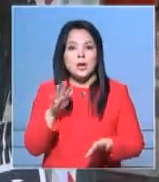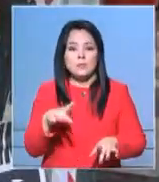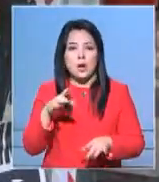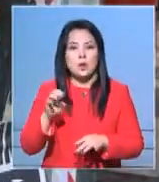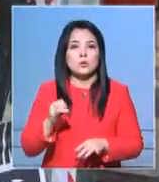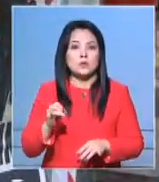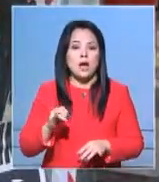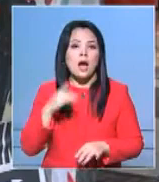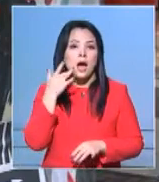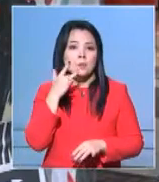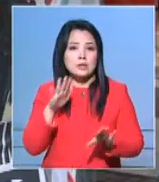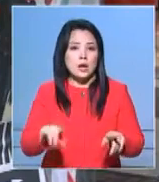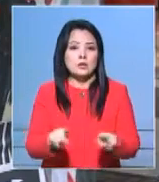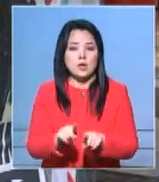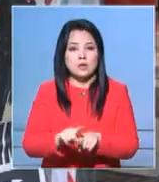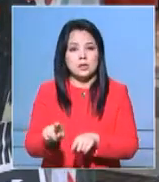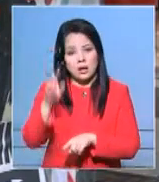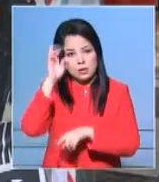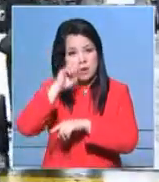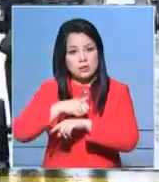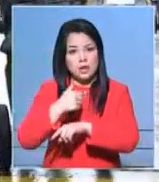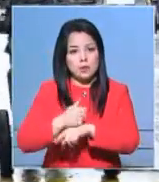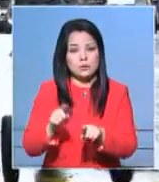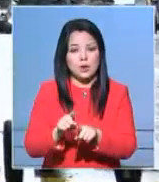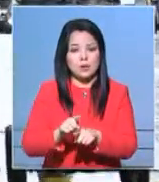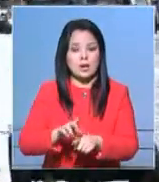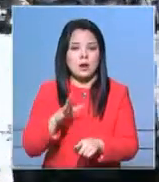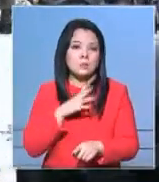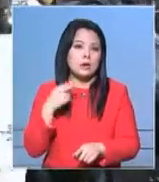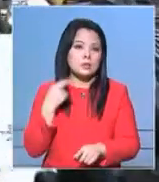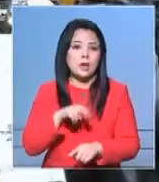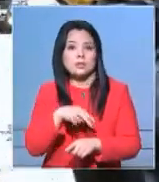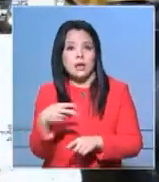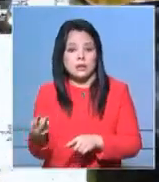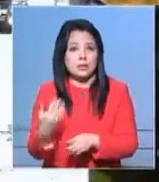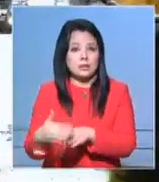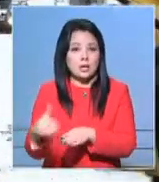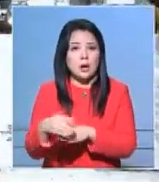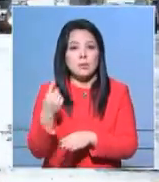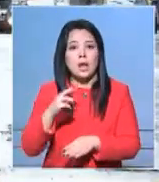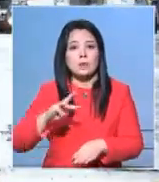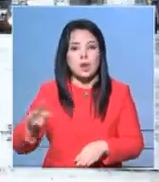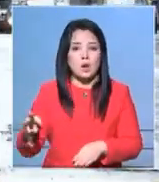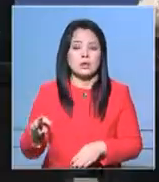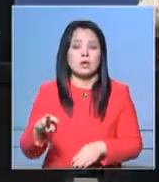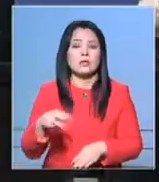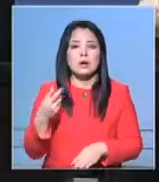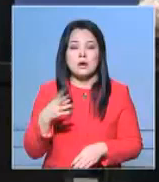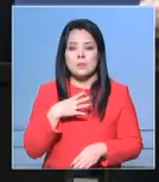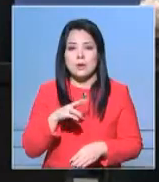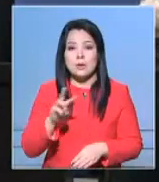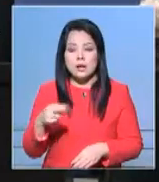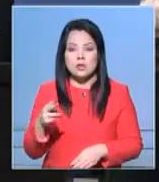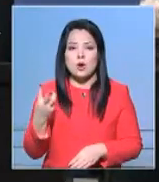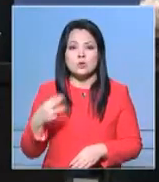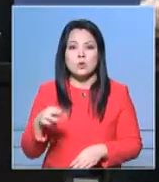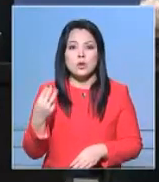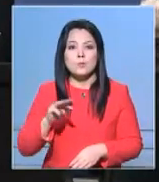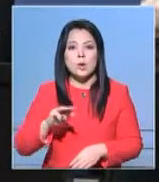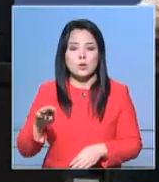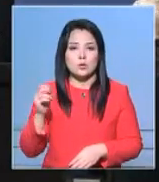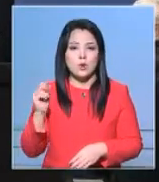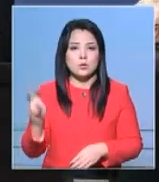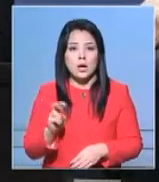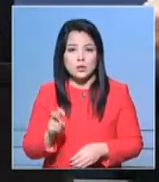оңтүстік америкалық ел билігін айырбастан бас тартқан несие берушілерге 1 миллиард 33 миллион доллар төлеуге міндеттеген еді. Айта кетейік, бұл